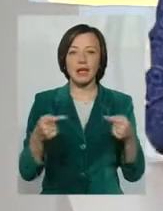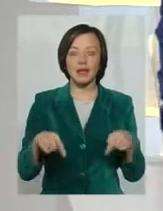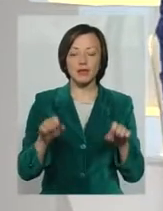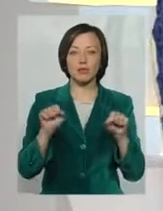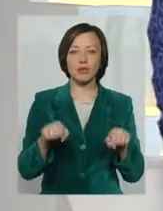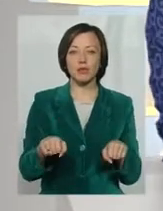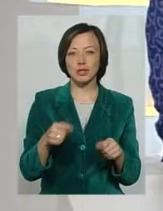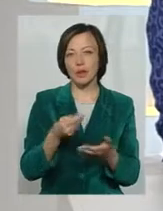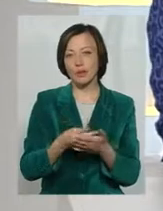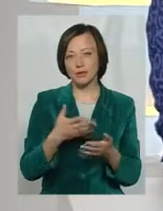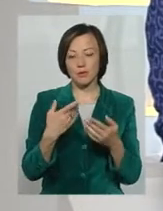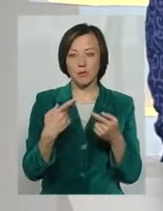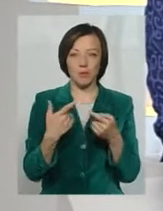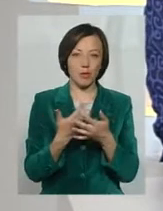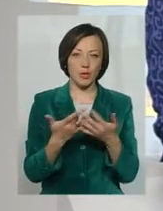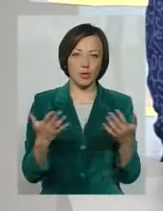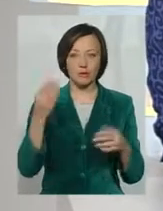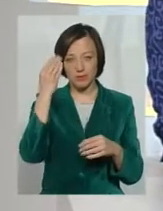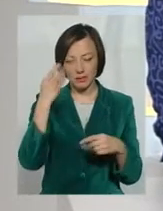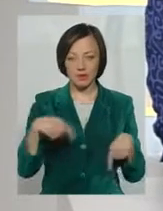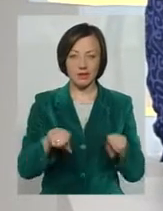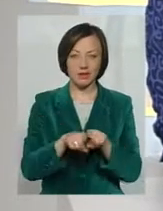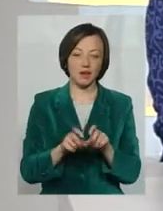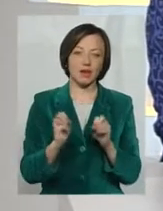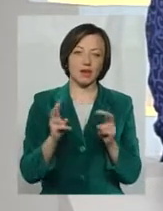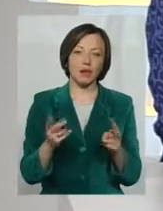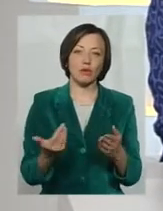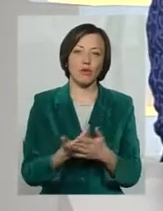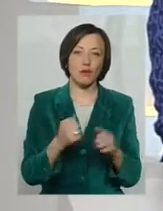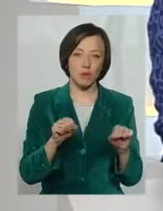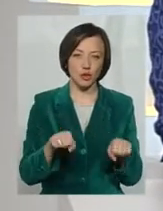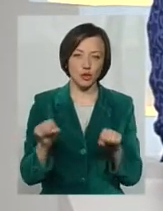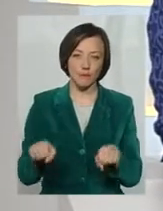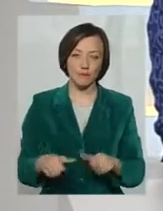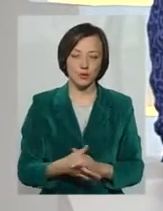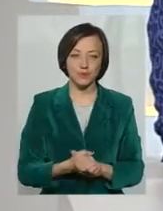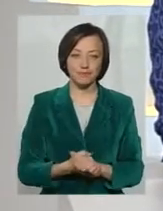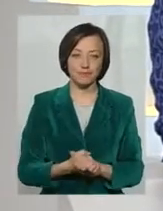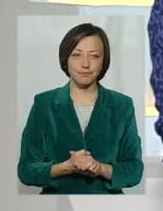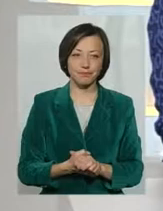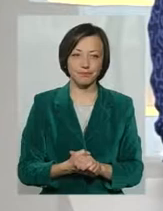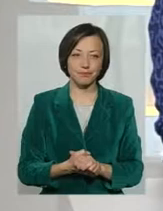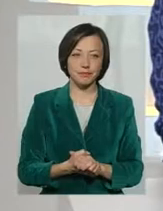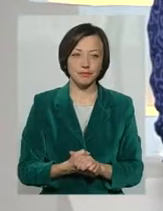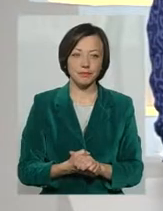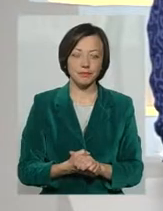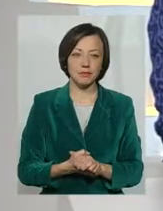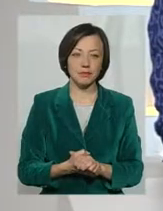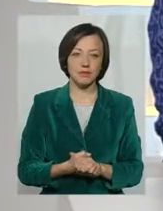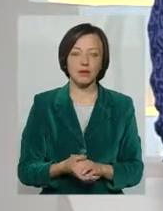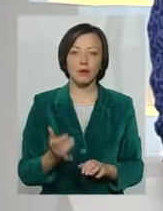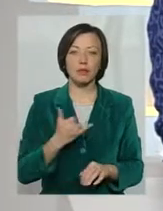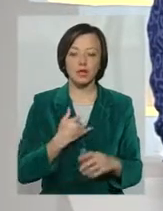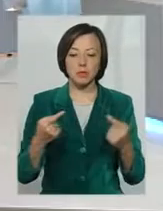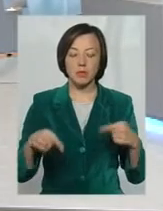зору і з такої точки зору, як нові можливості. З одного боку, у нас збанкрутувало чимало